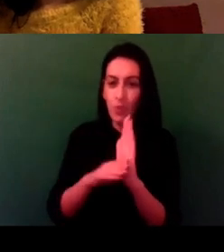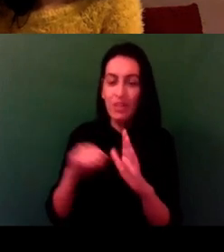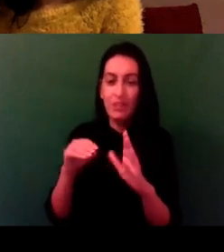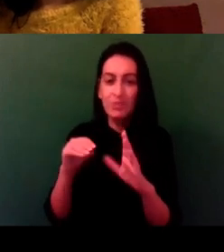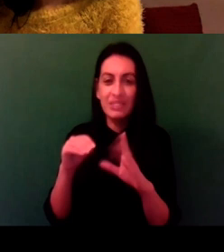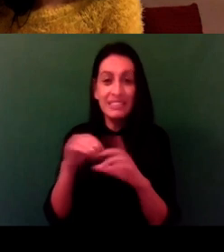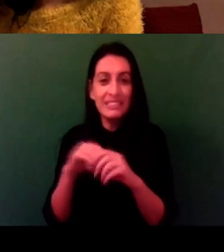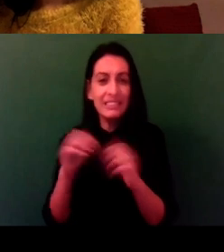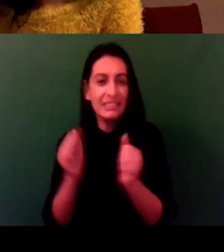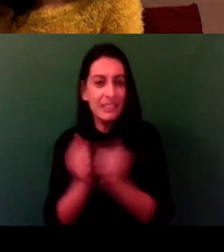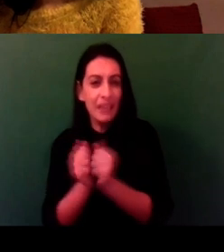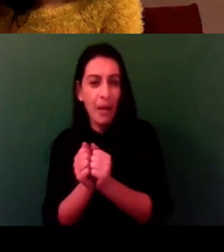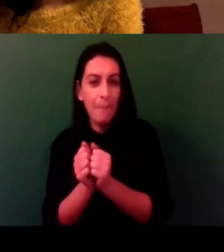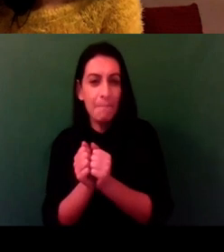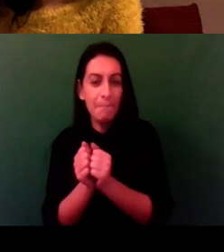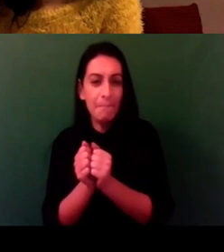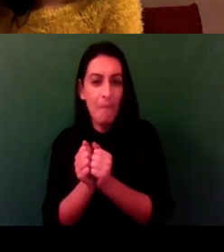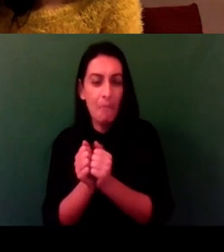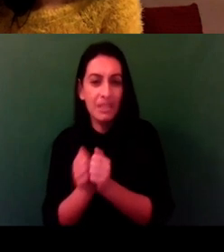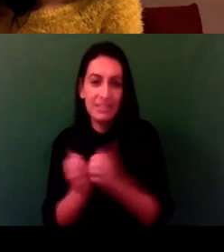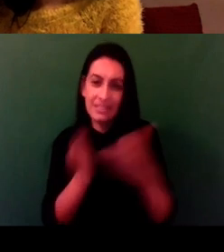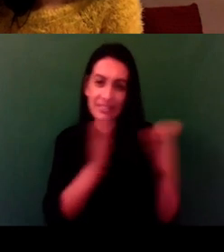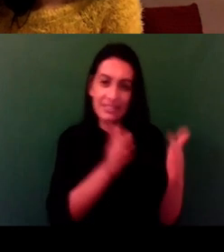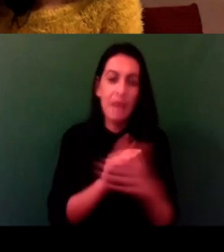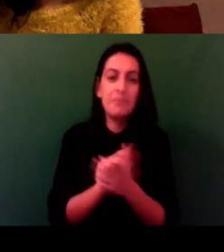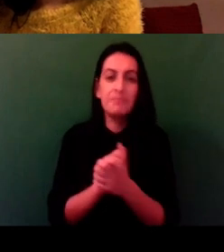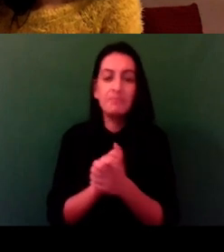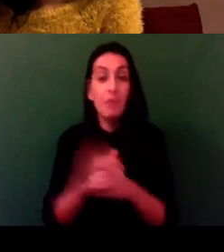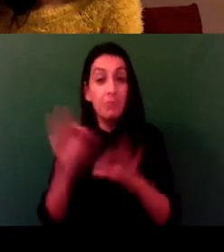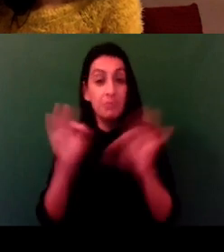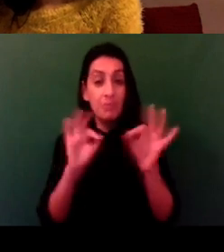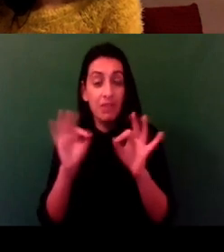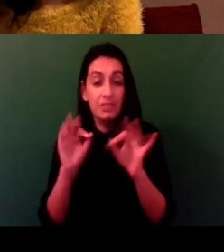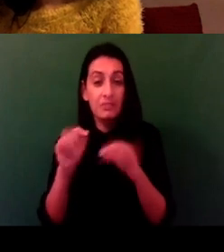o daha estetik, daha sanatsal, daha işlevsel boyutlarıyla